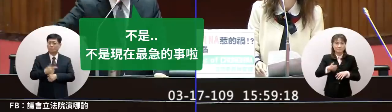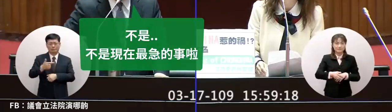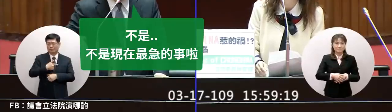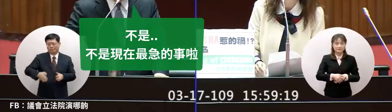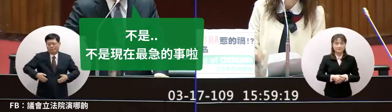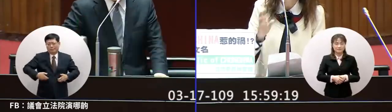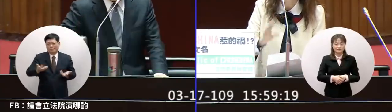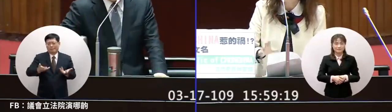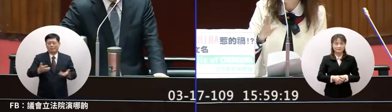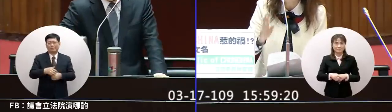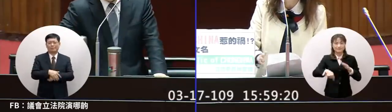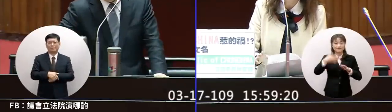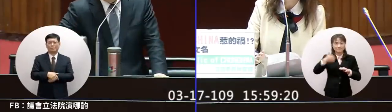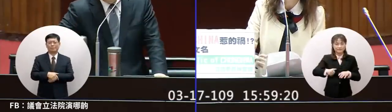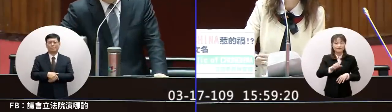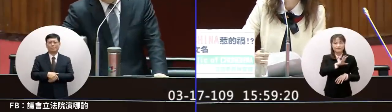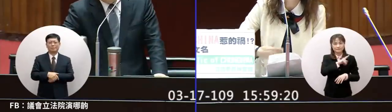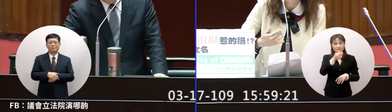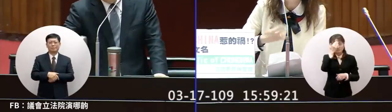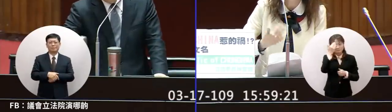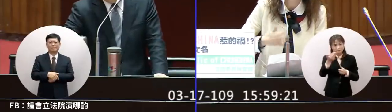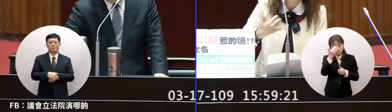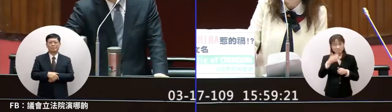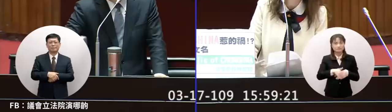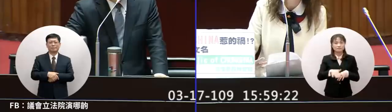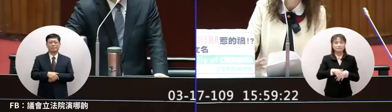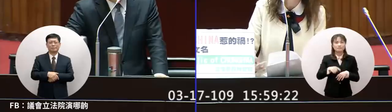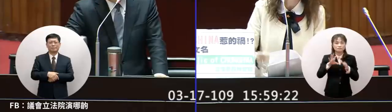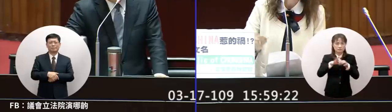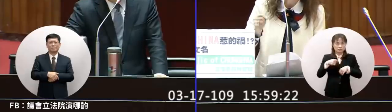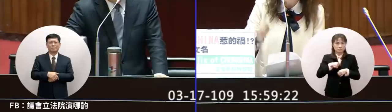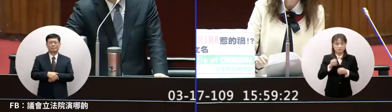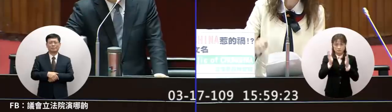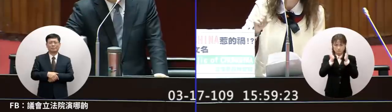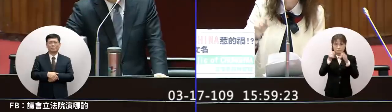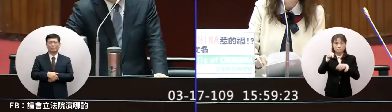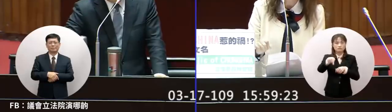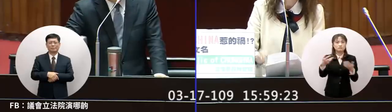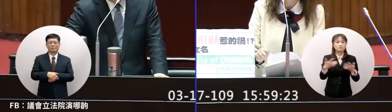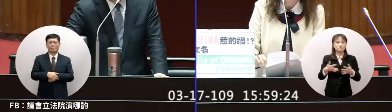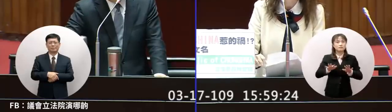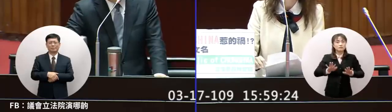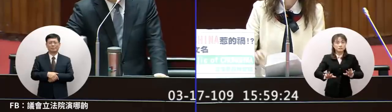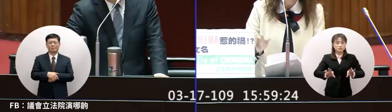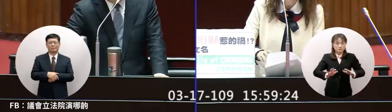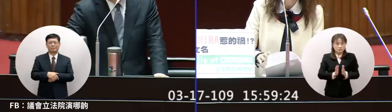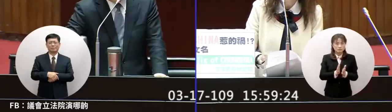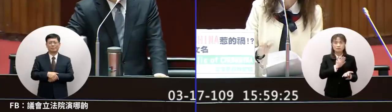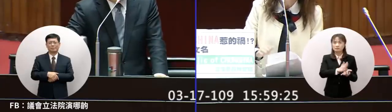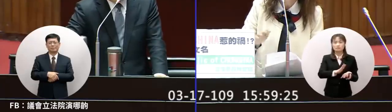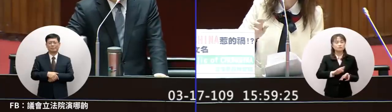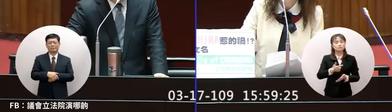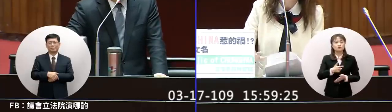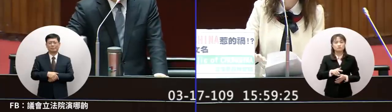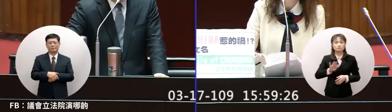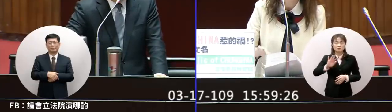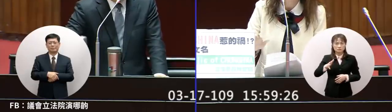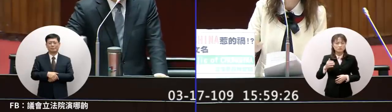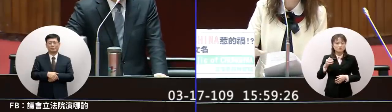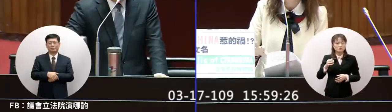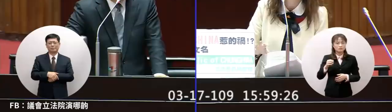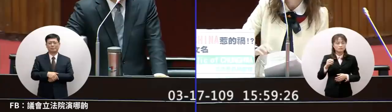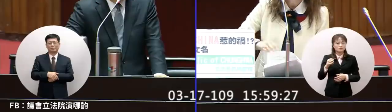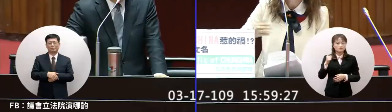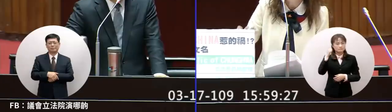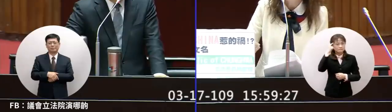在最急的事了。就是、 对院长当然很困扰，所以我们说我们必须正视这个问题，不一定要现在解决。啊，纵使咱一定要想办法